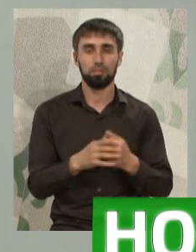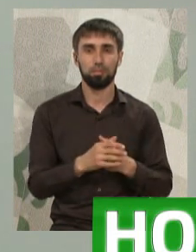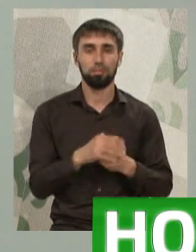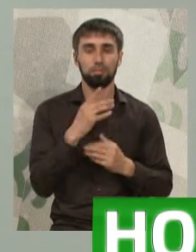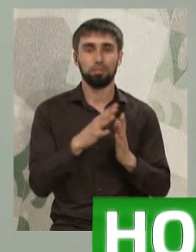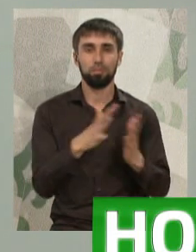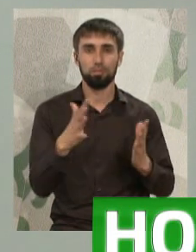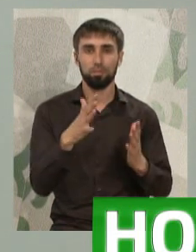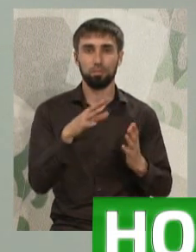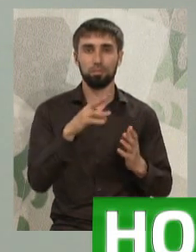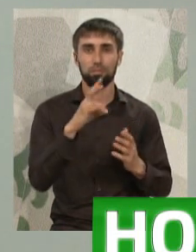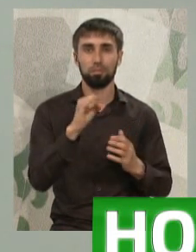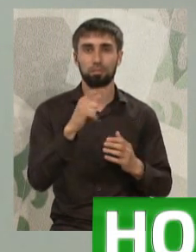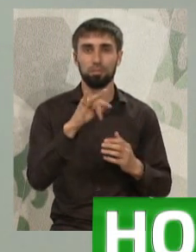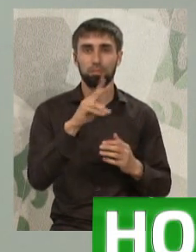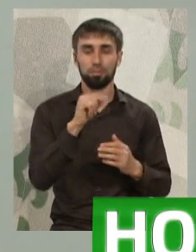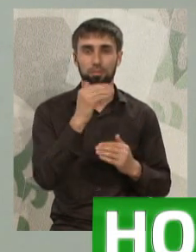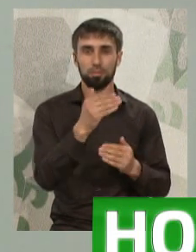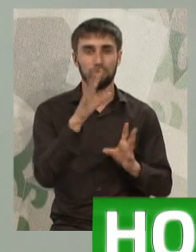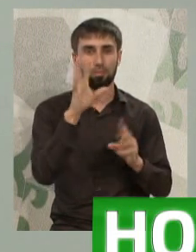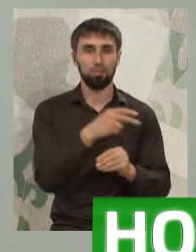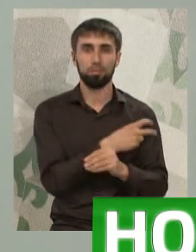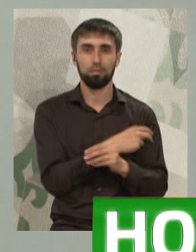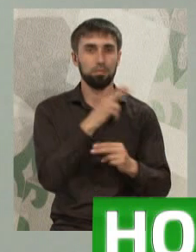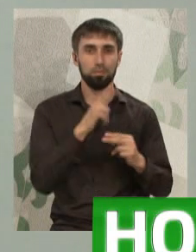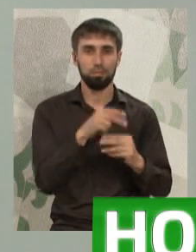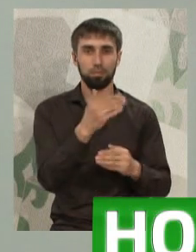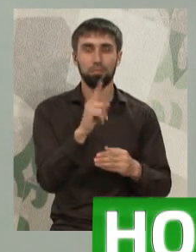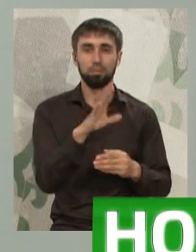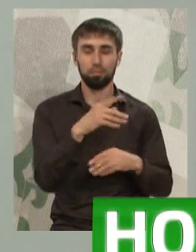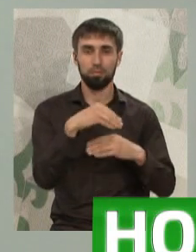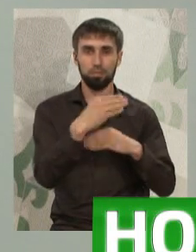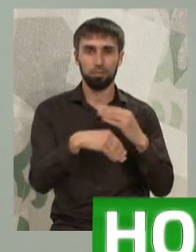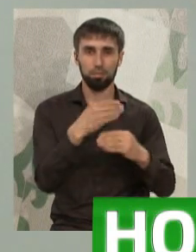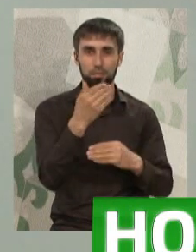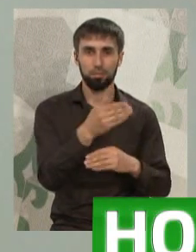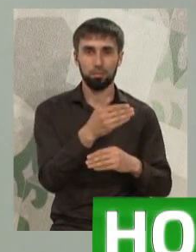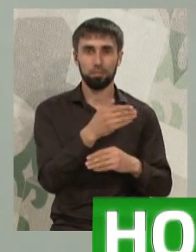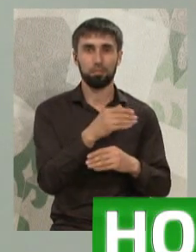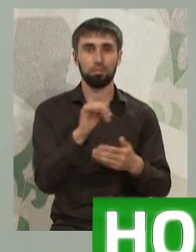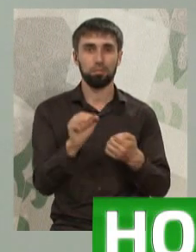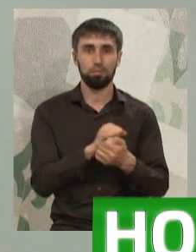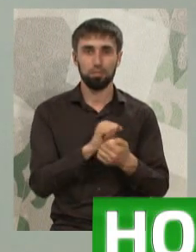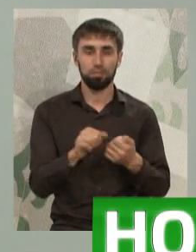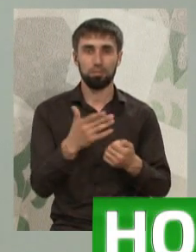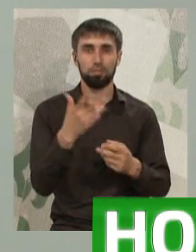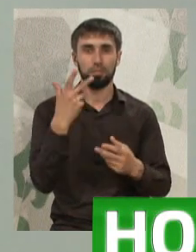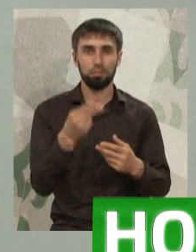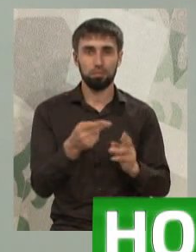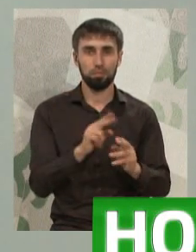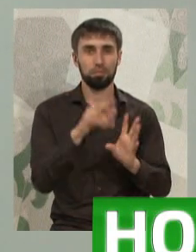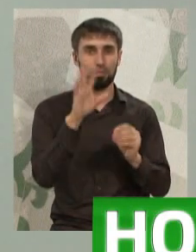В процедурных кабинетах медсестры, перевязочных кабинетах медсестры, даже документации.